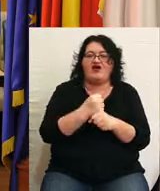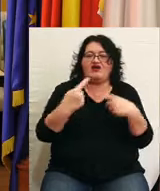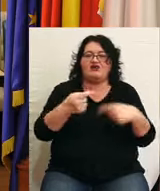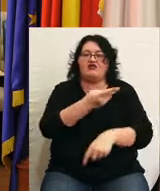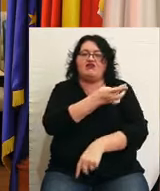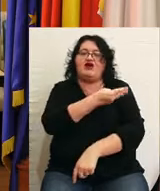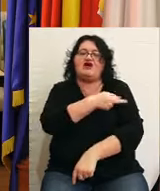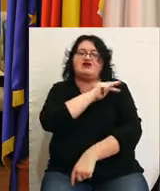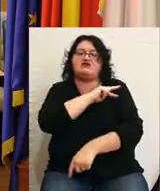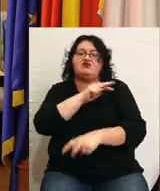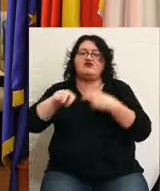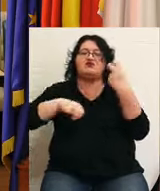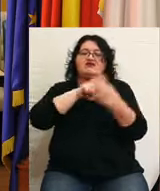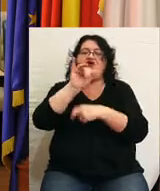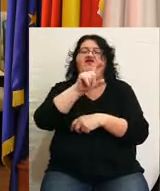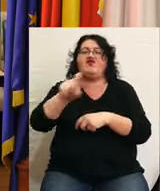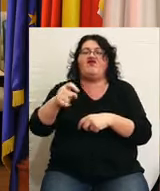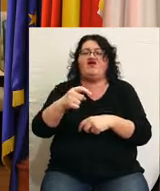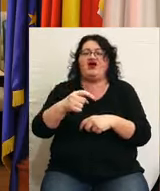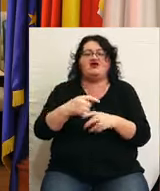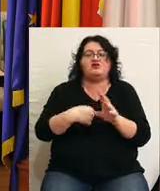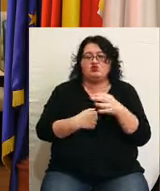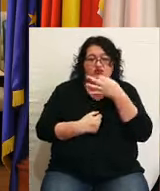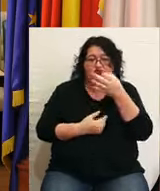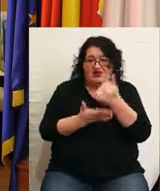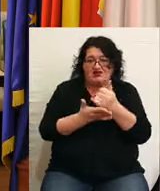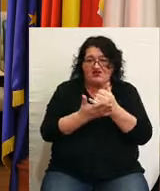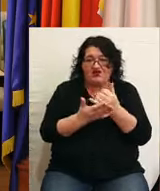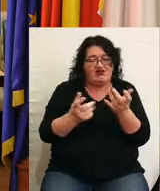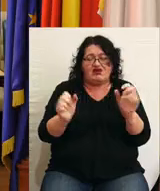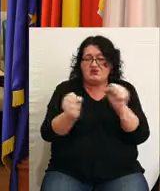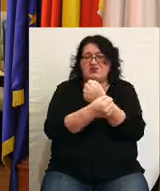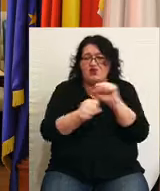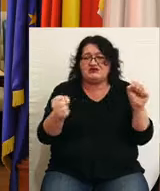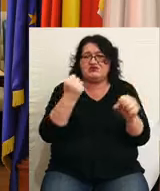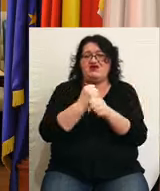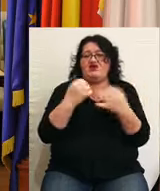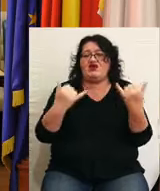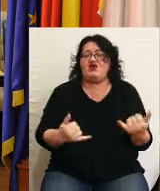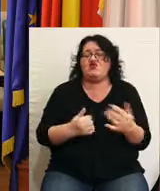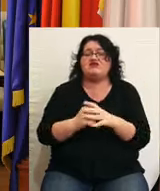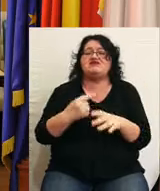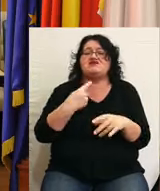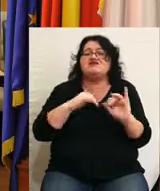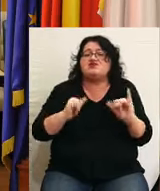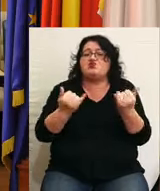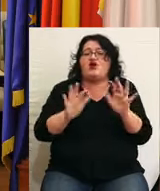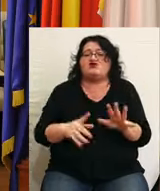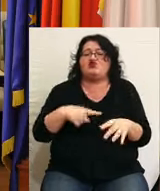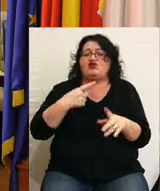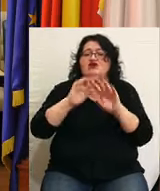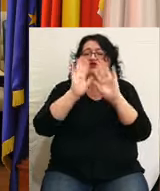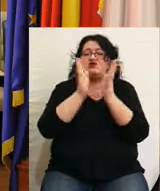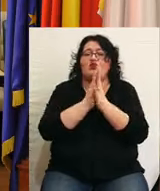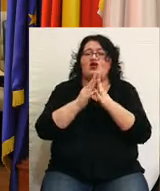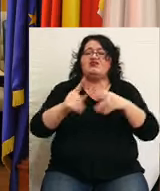responsabil, ca să caut un țap ispășitor. O spun pentru că asta este situația în care tot